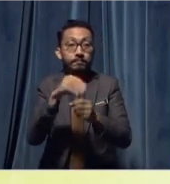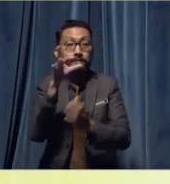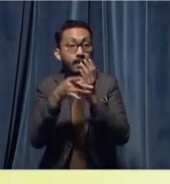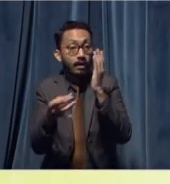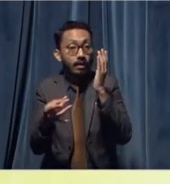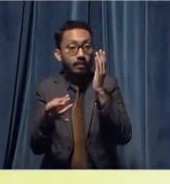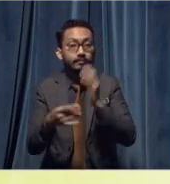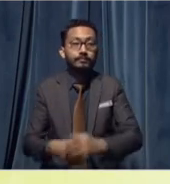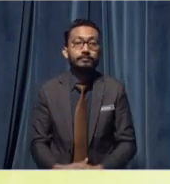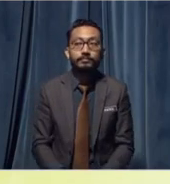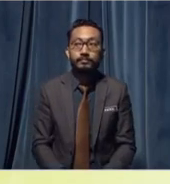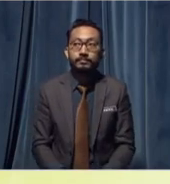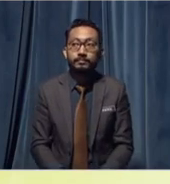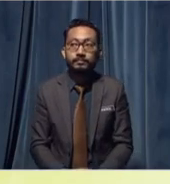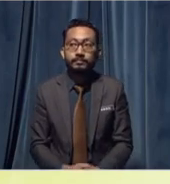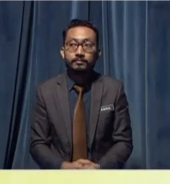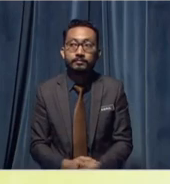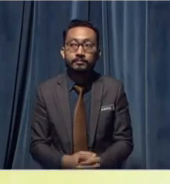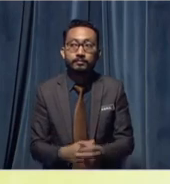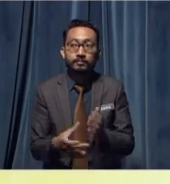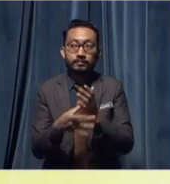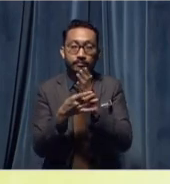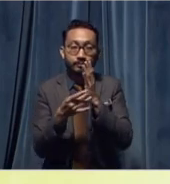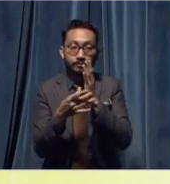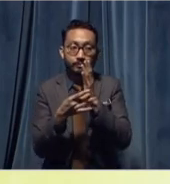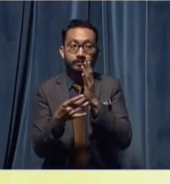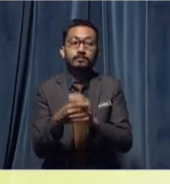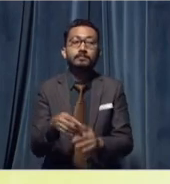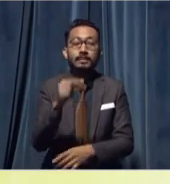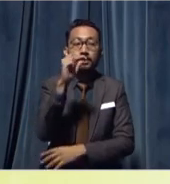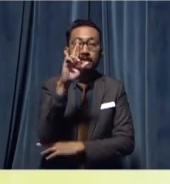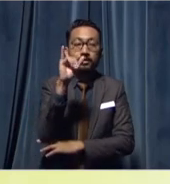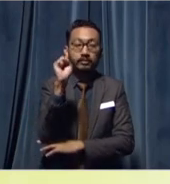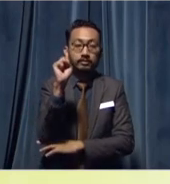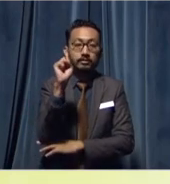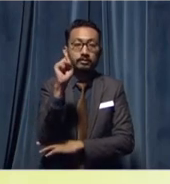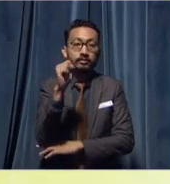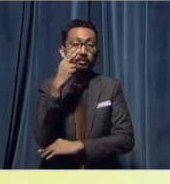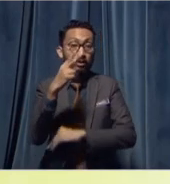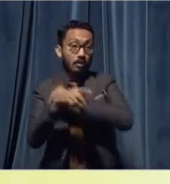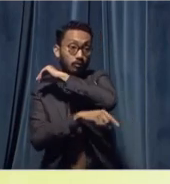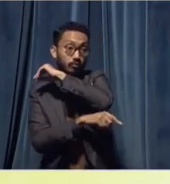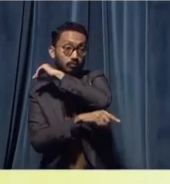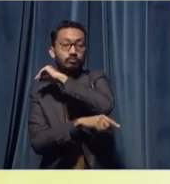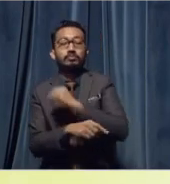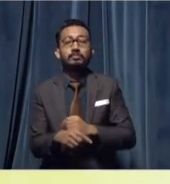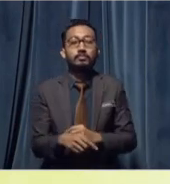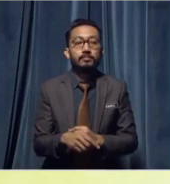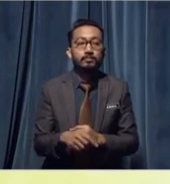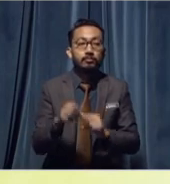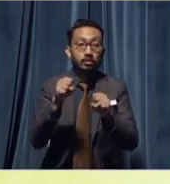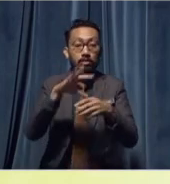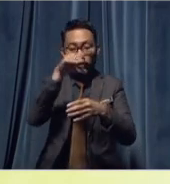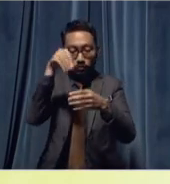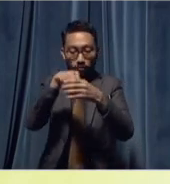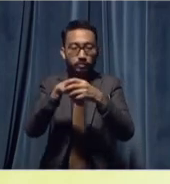hidrofobik yang merupakan ekor hidrokarbon berantai panjang dan